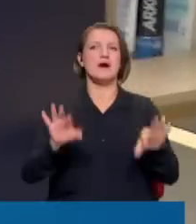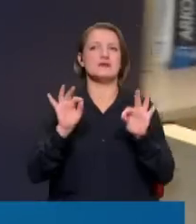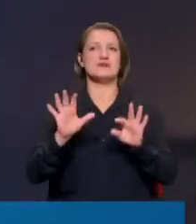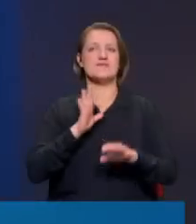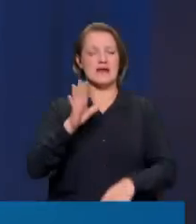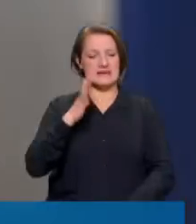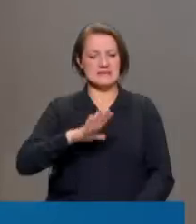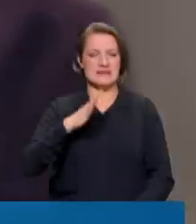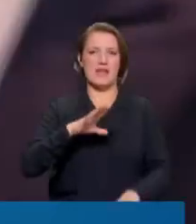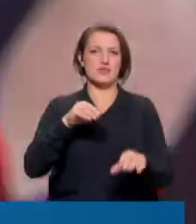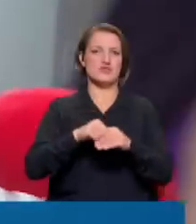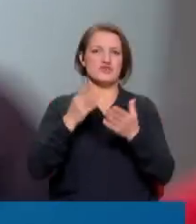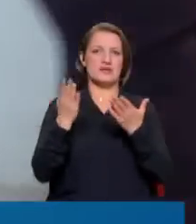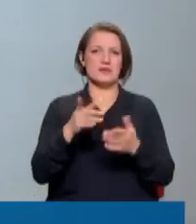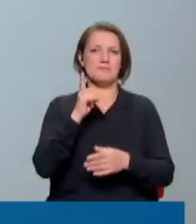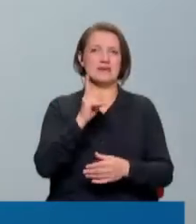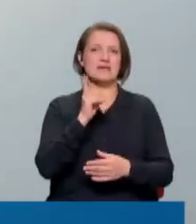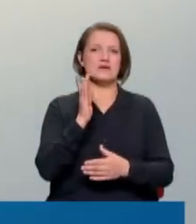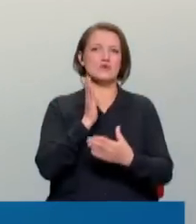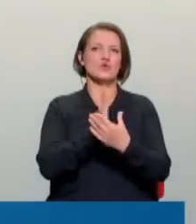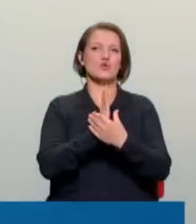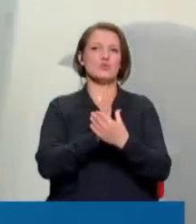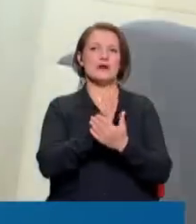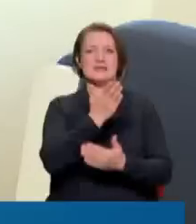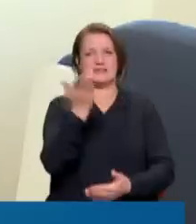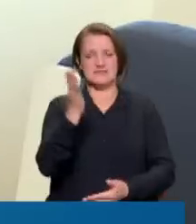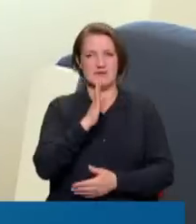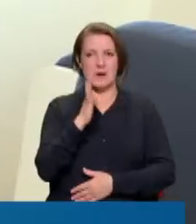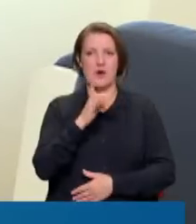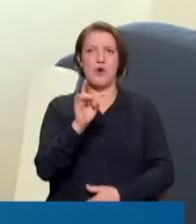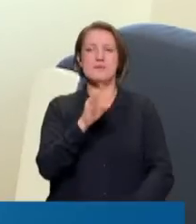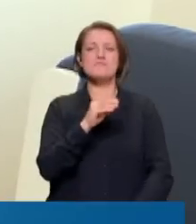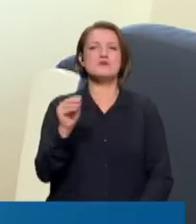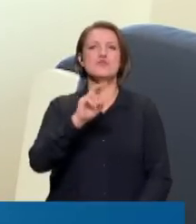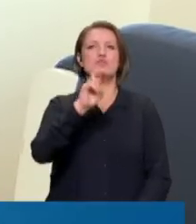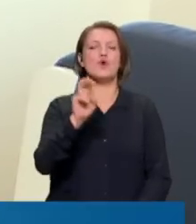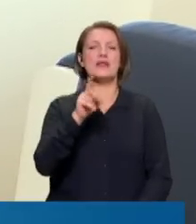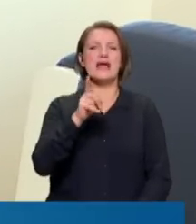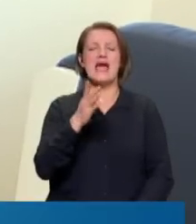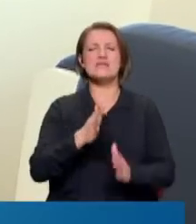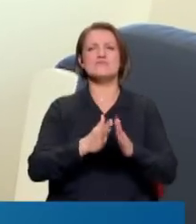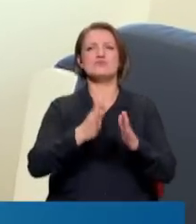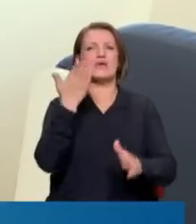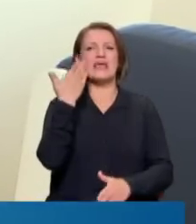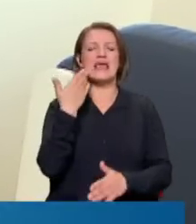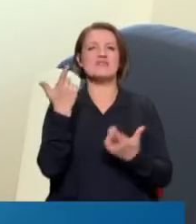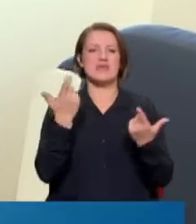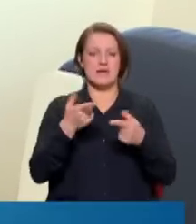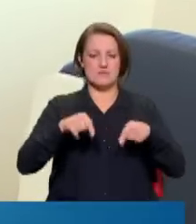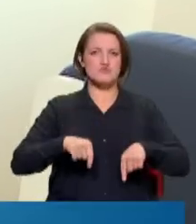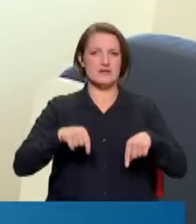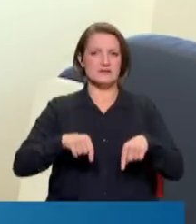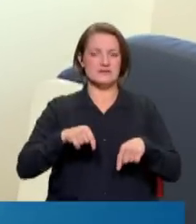arzu eden içinde bir de kütüphanesi var işte 15 milyon doların en büyük keyif noktası